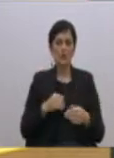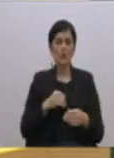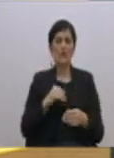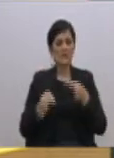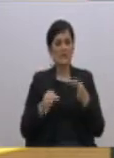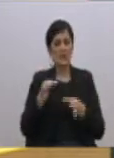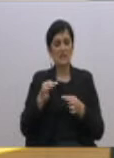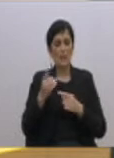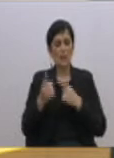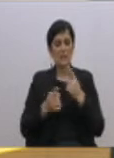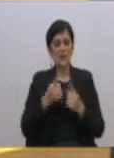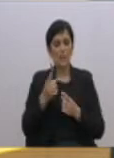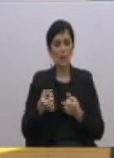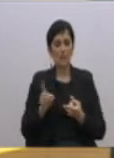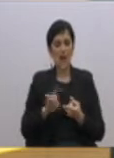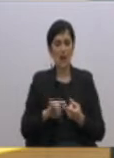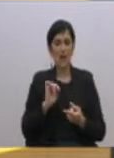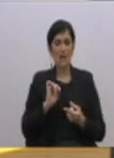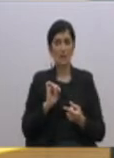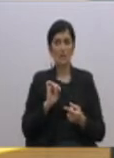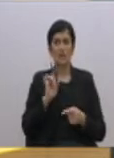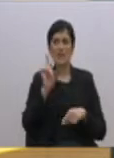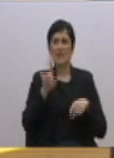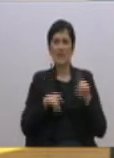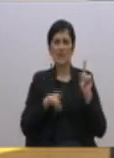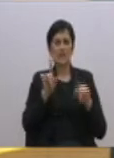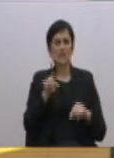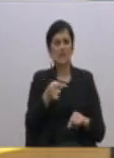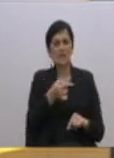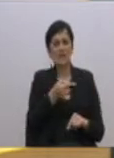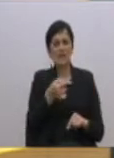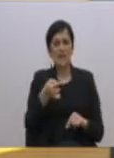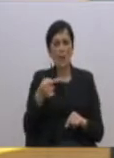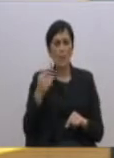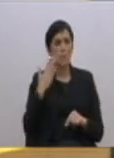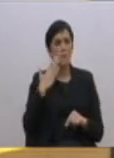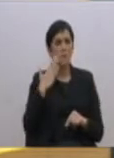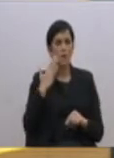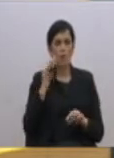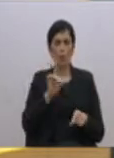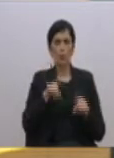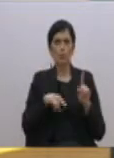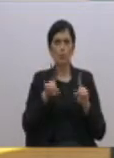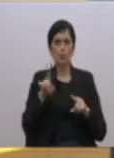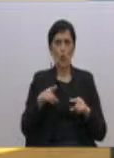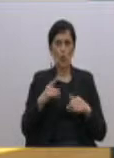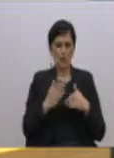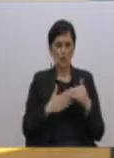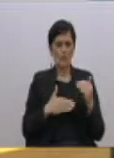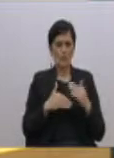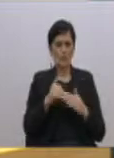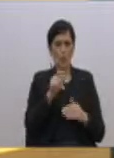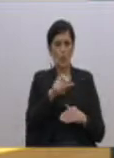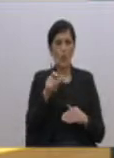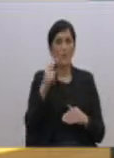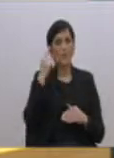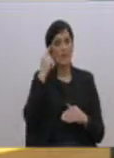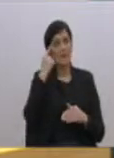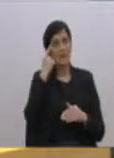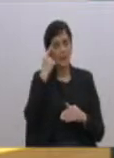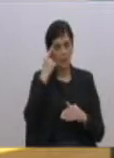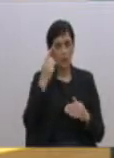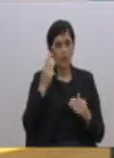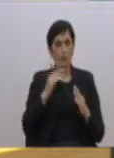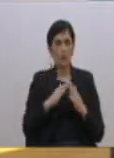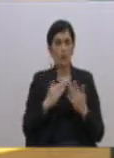da, da, da, da, da, da, da, da, da, da, da, da, da, da, da, da, da, da,